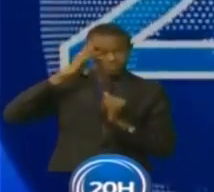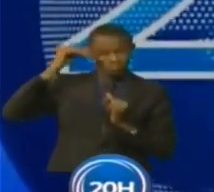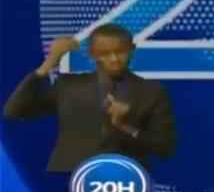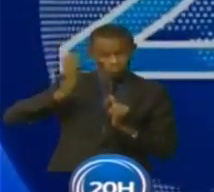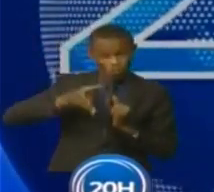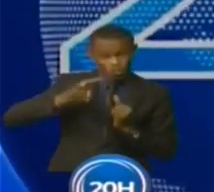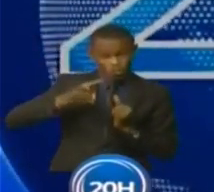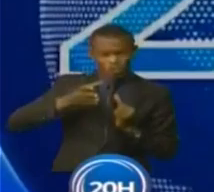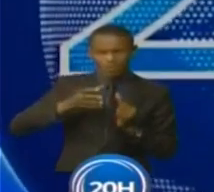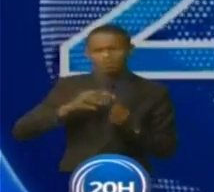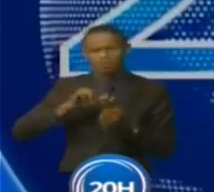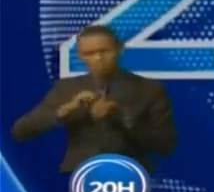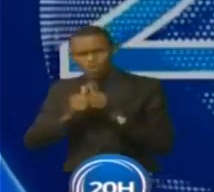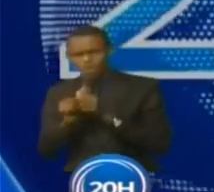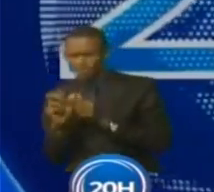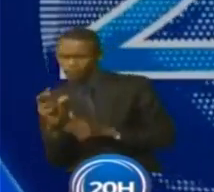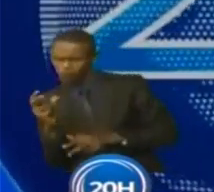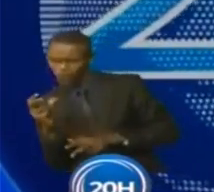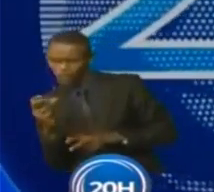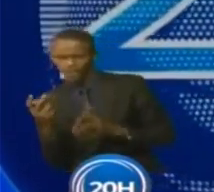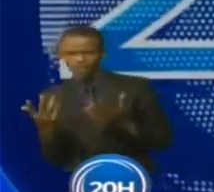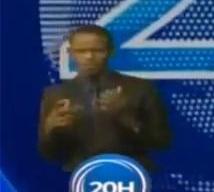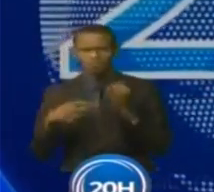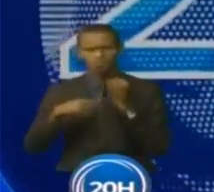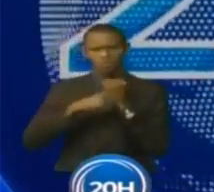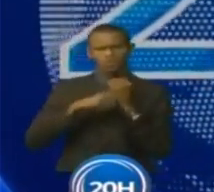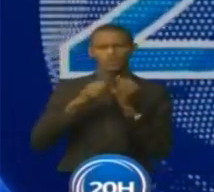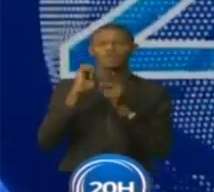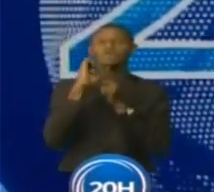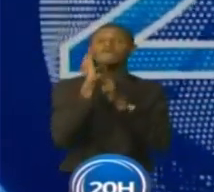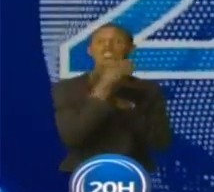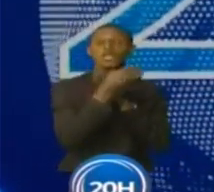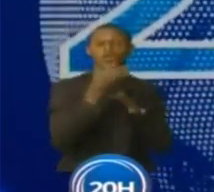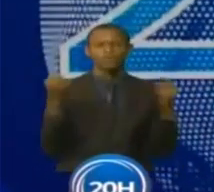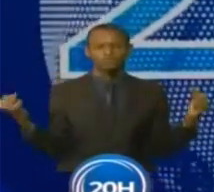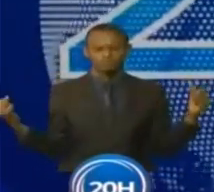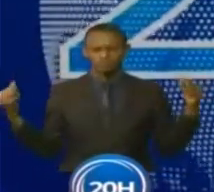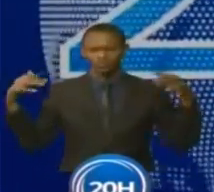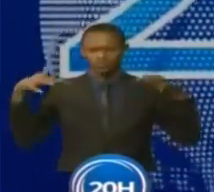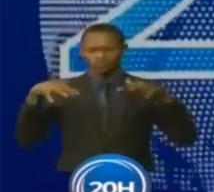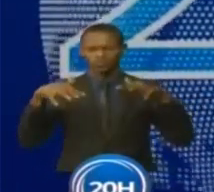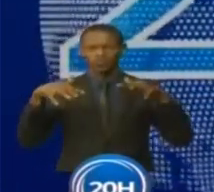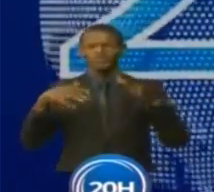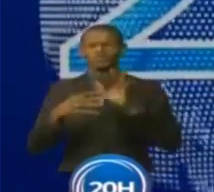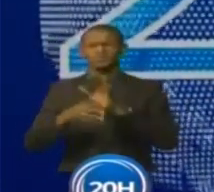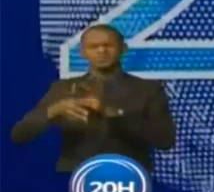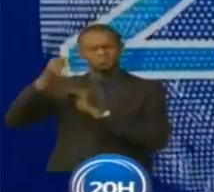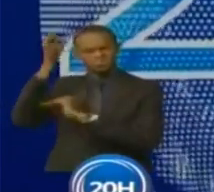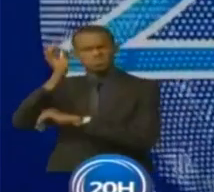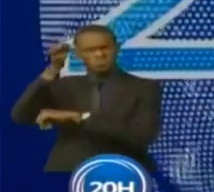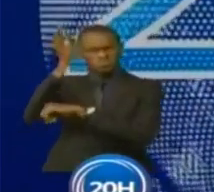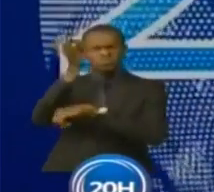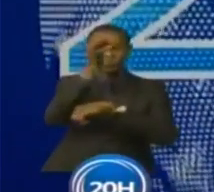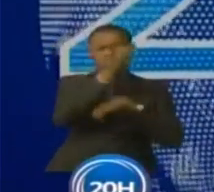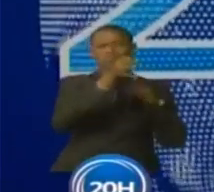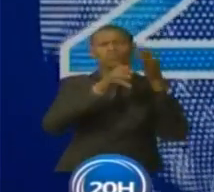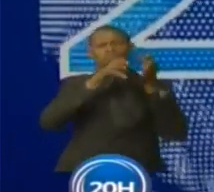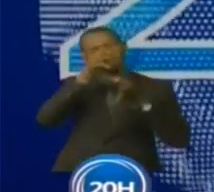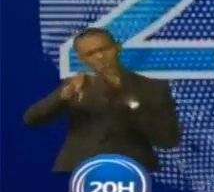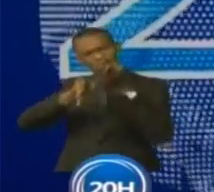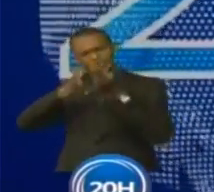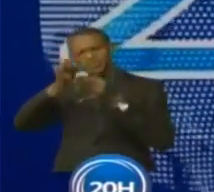minière et de l'environnement, vont exposer sur différentes thématiques. Le CEC a été représenté par son directeur